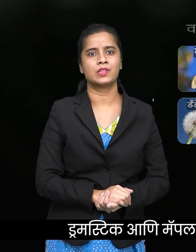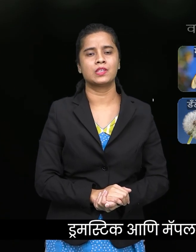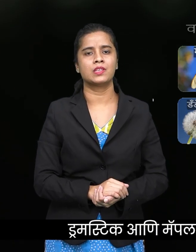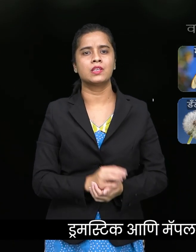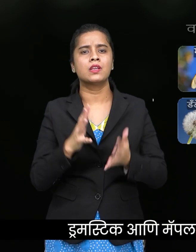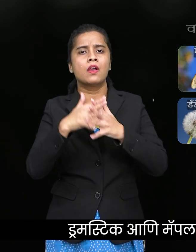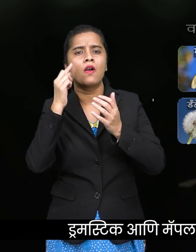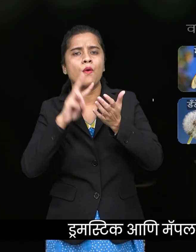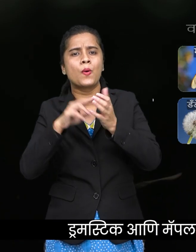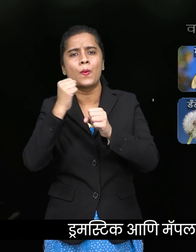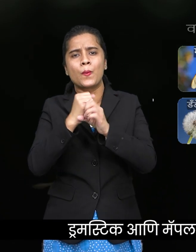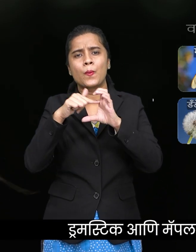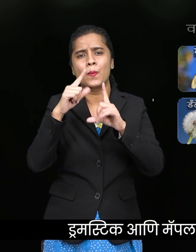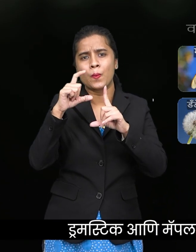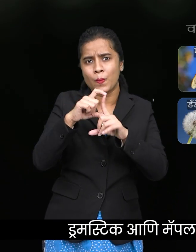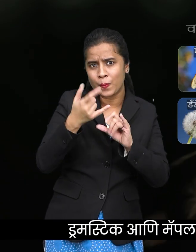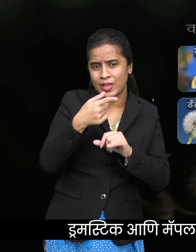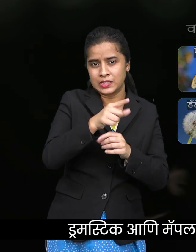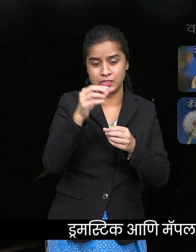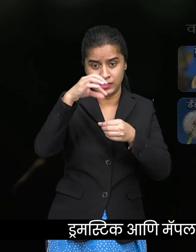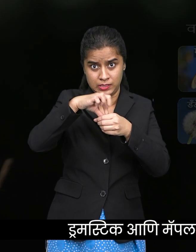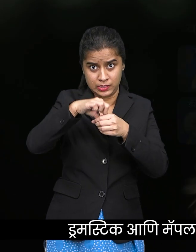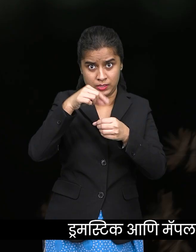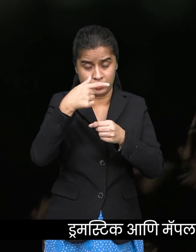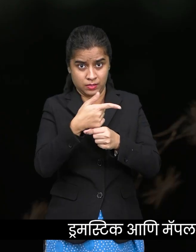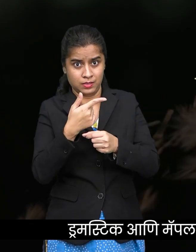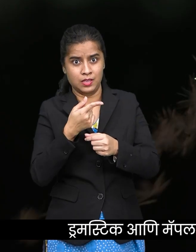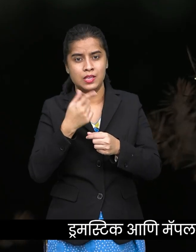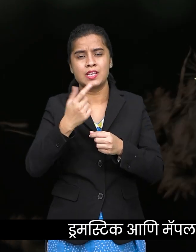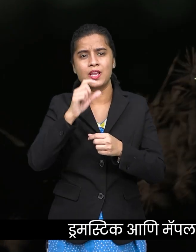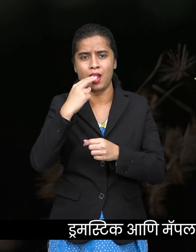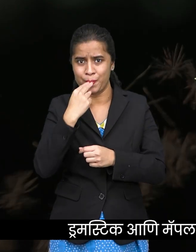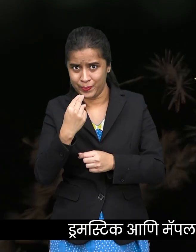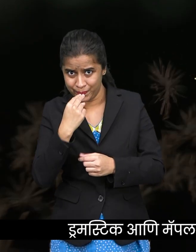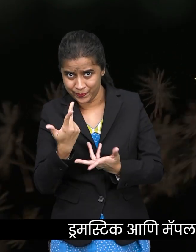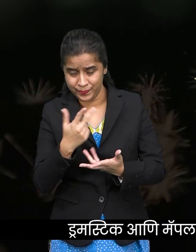पंख असलेल्या बिया जसे की शेवगा आणि मॅपल.